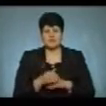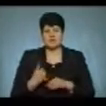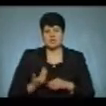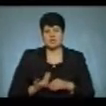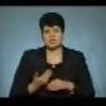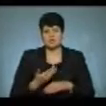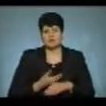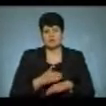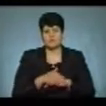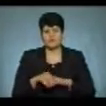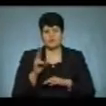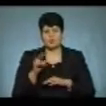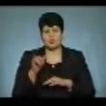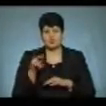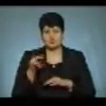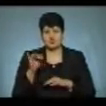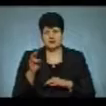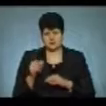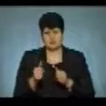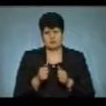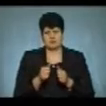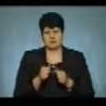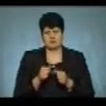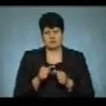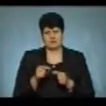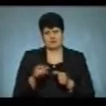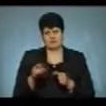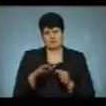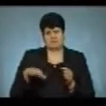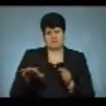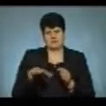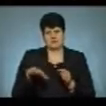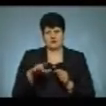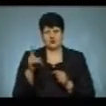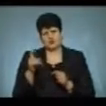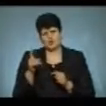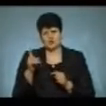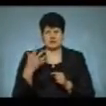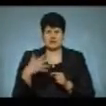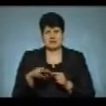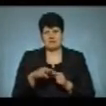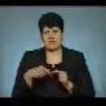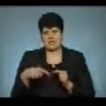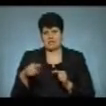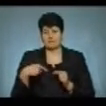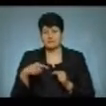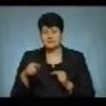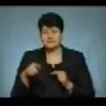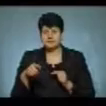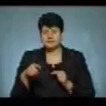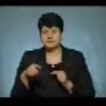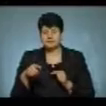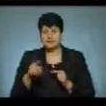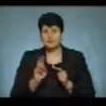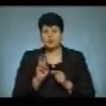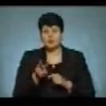вулиці Купчинського, ну, прямо тут радіусі там 100-150 метрів, то